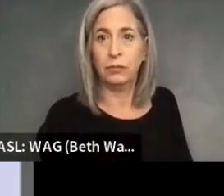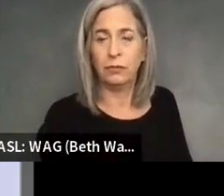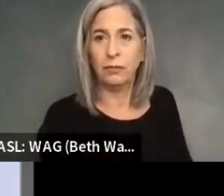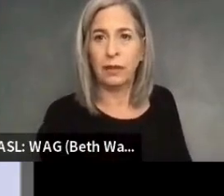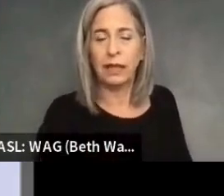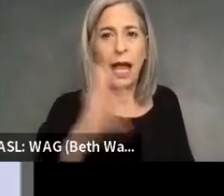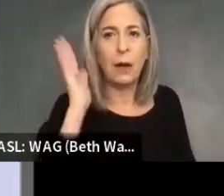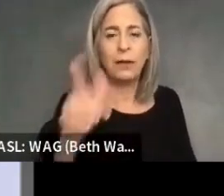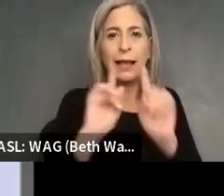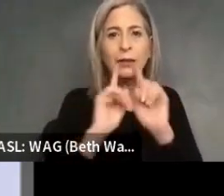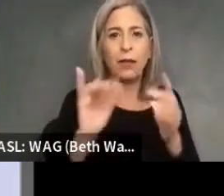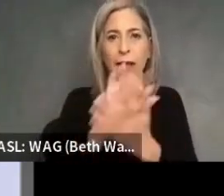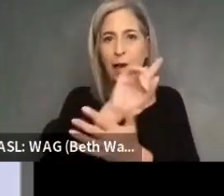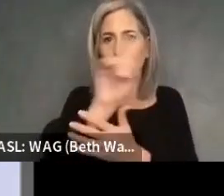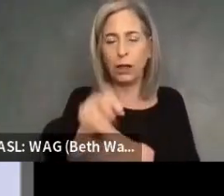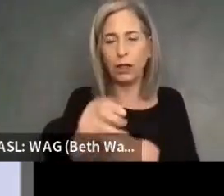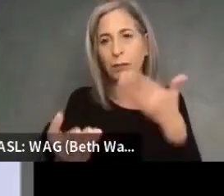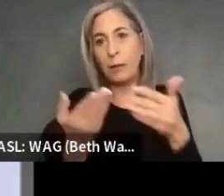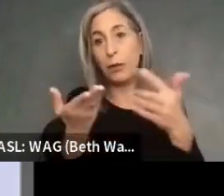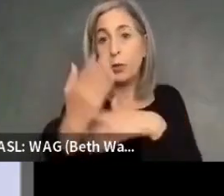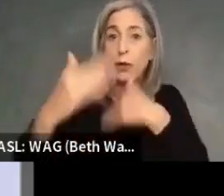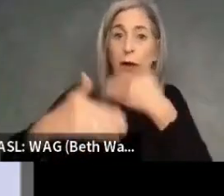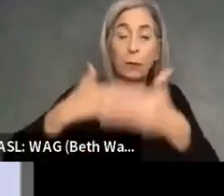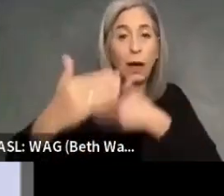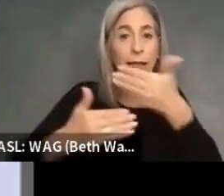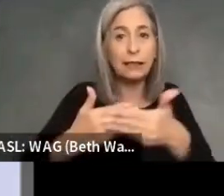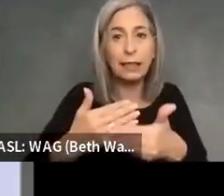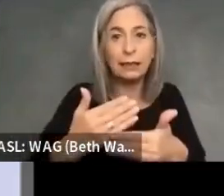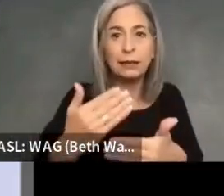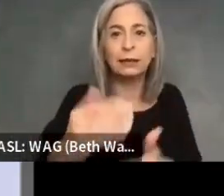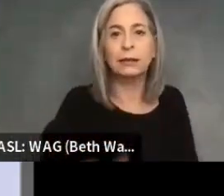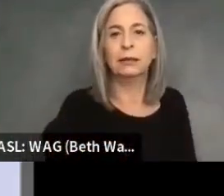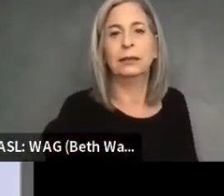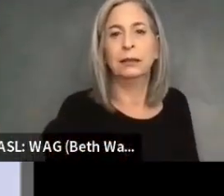你们还可以看到我的屏幕，对吧？